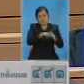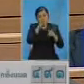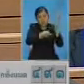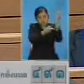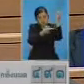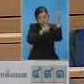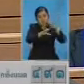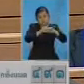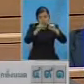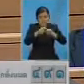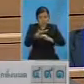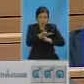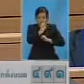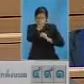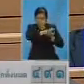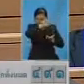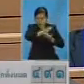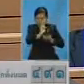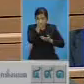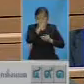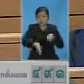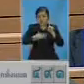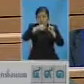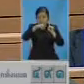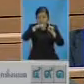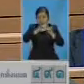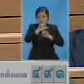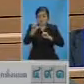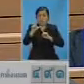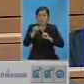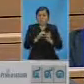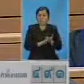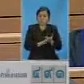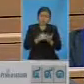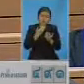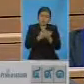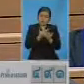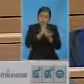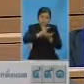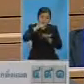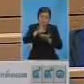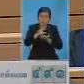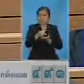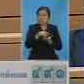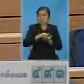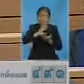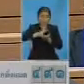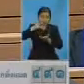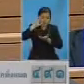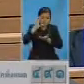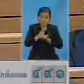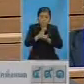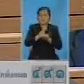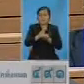ก 15,000 ล้านอีกละถามว่าเราไม่เสียดายสภาผู้แทนราษฎรไม่ได้เสียดายหรอครับถ้าเอาเงินจำ